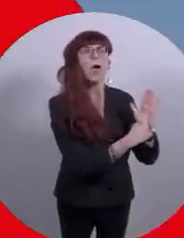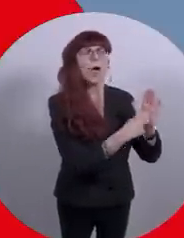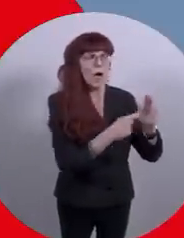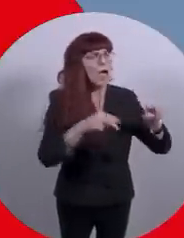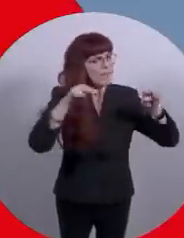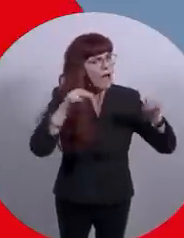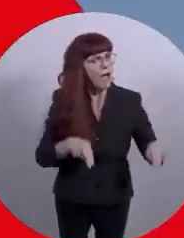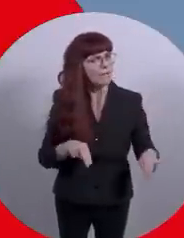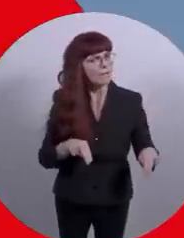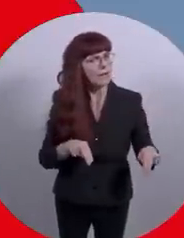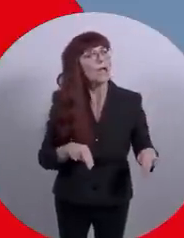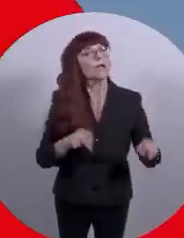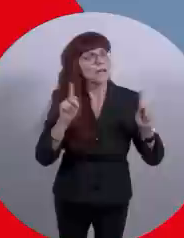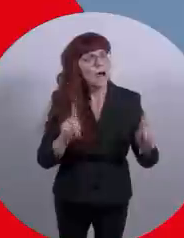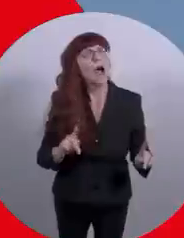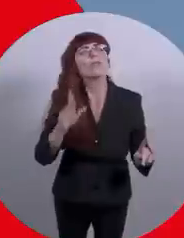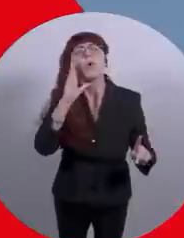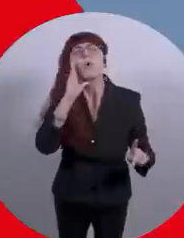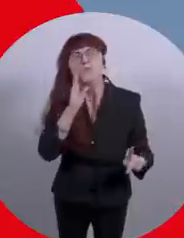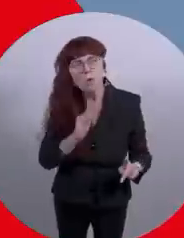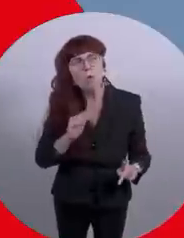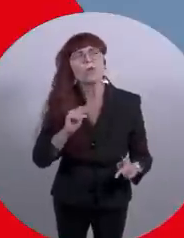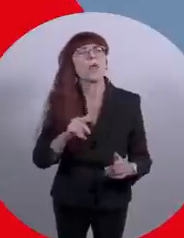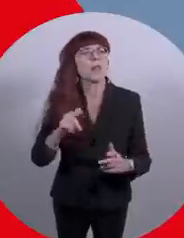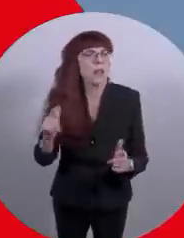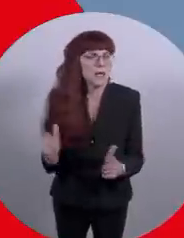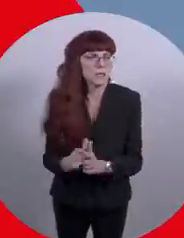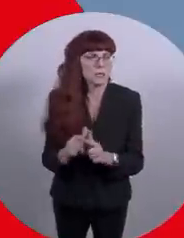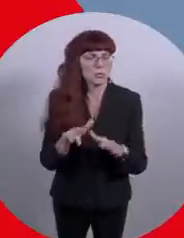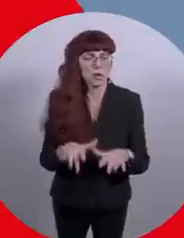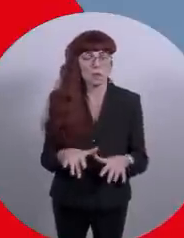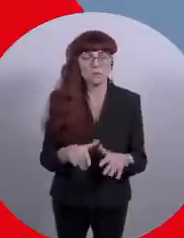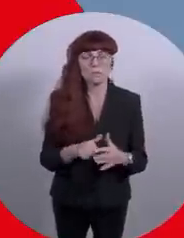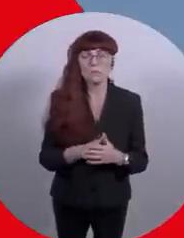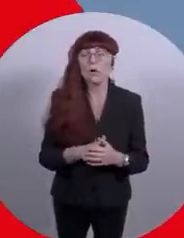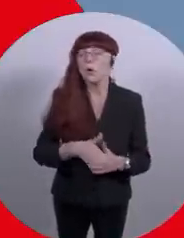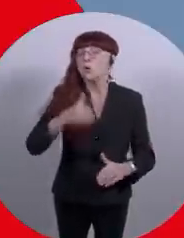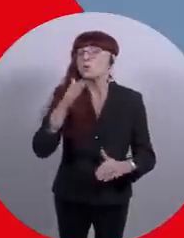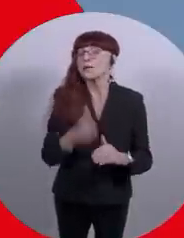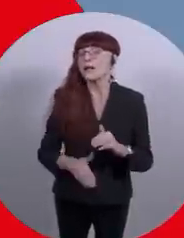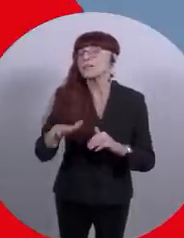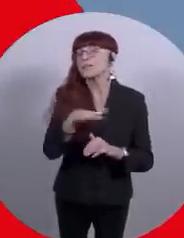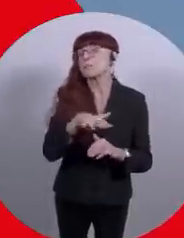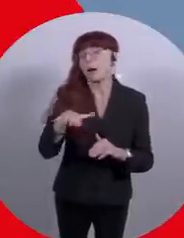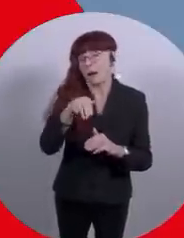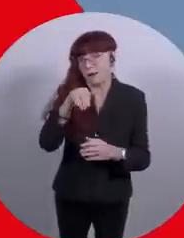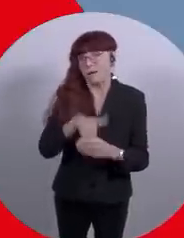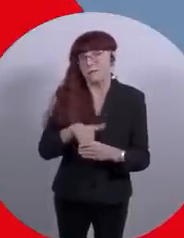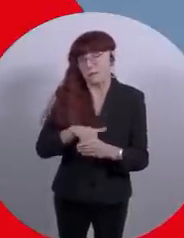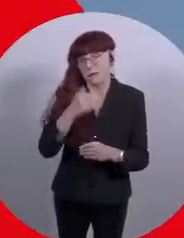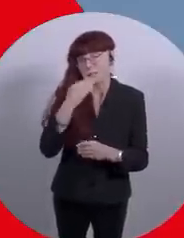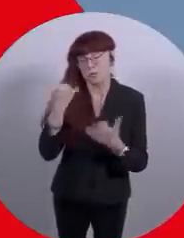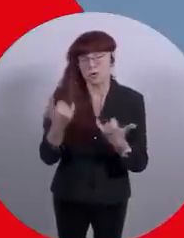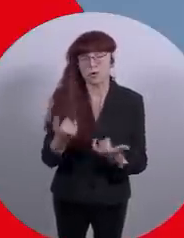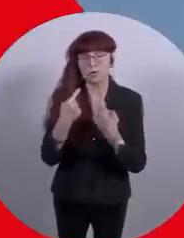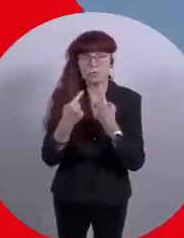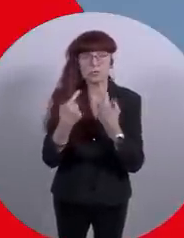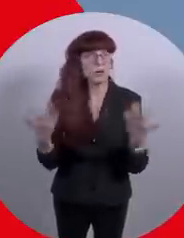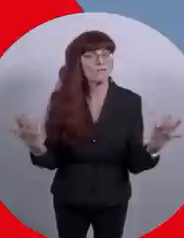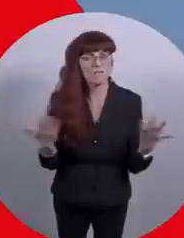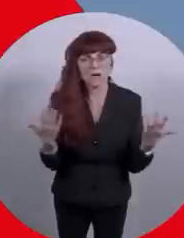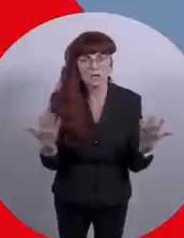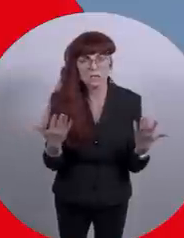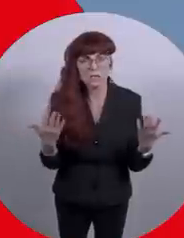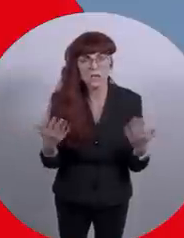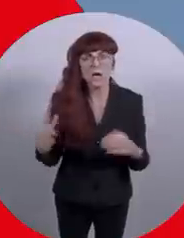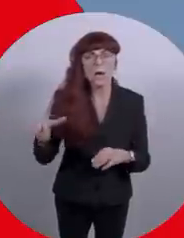auf leistbare Wohnung und der letzte Bereich den wir heute noch inhaltlich ansprechen kann ist der Bereich der